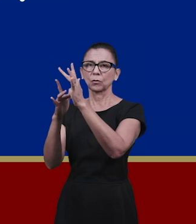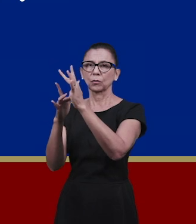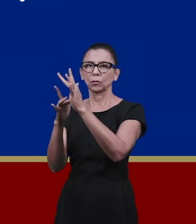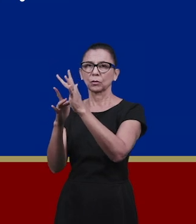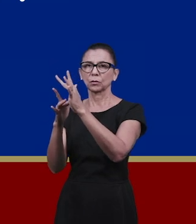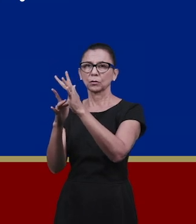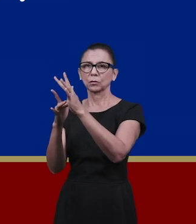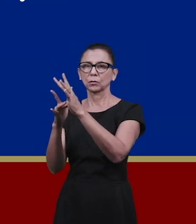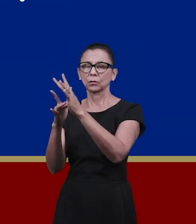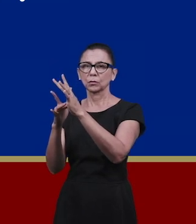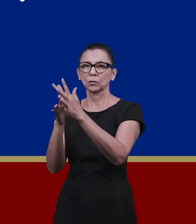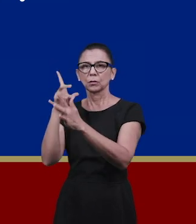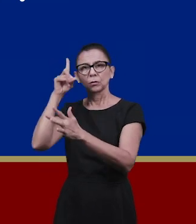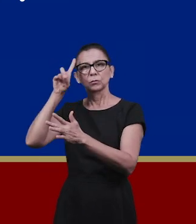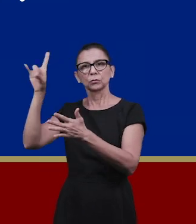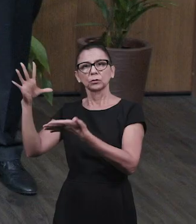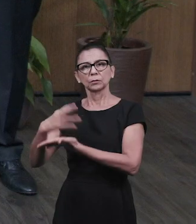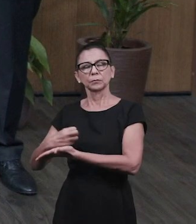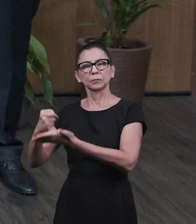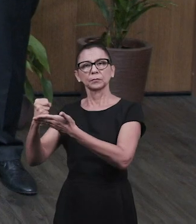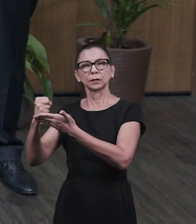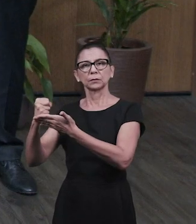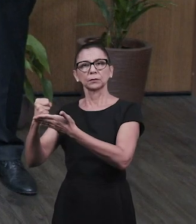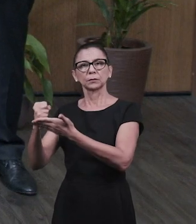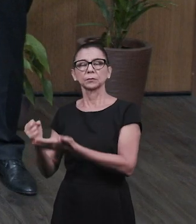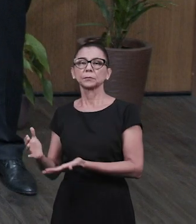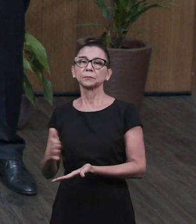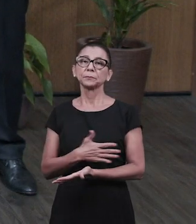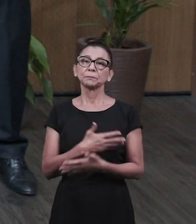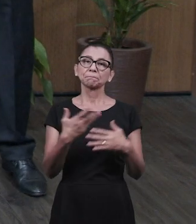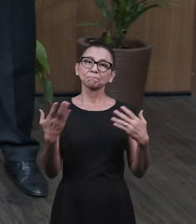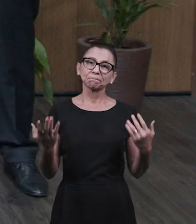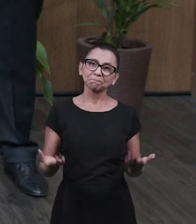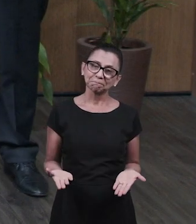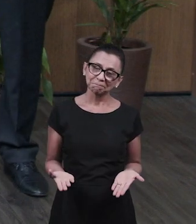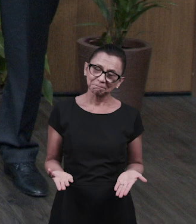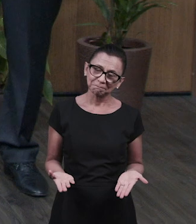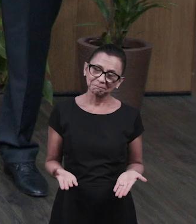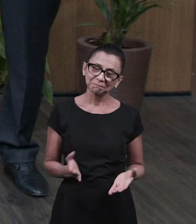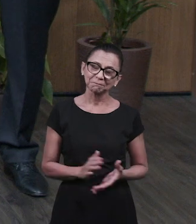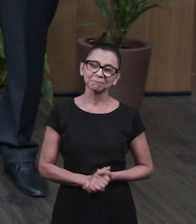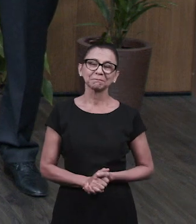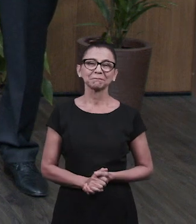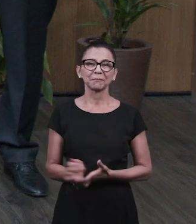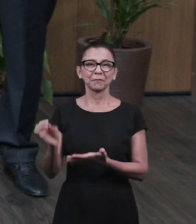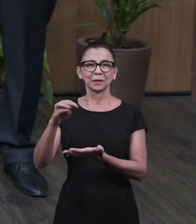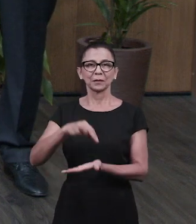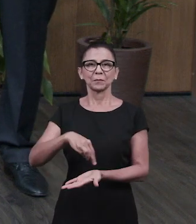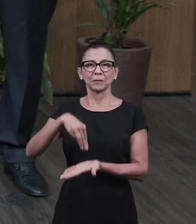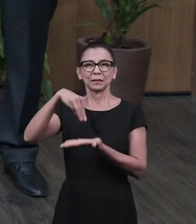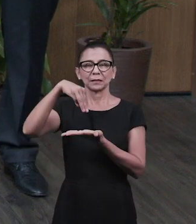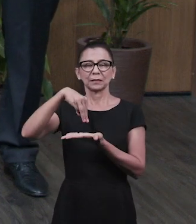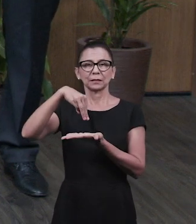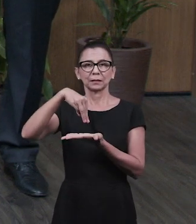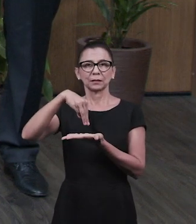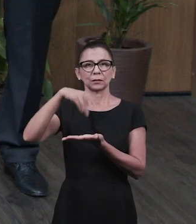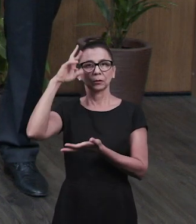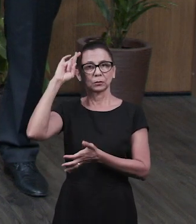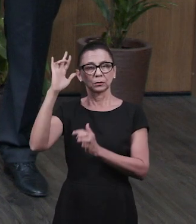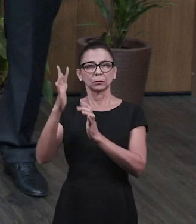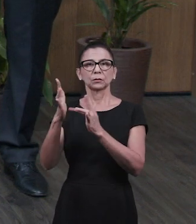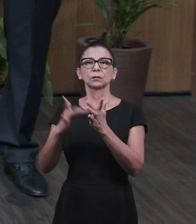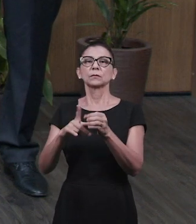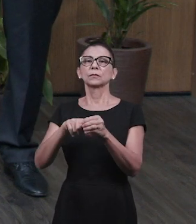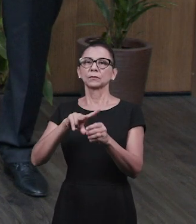enlèvement. Gloire à Dieu. Donc, bien-aimés, Maranatha, le Seigneur